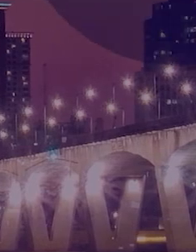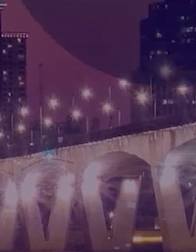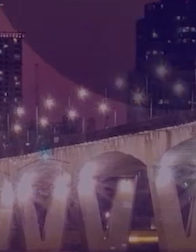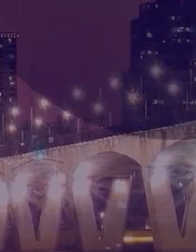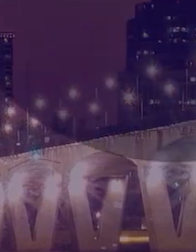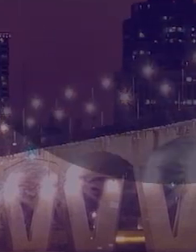있니다